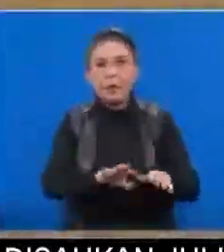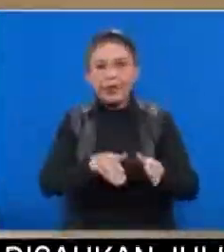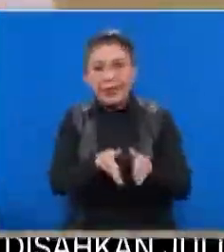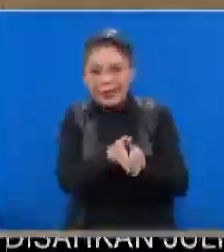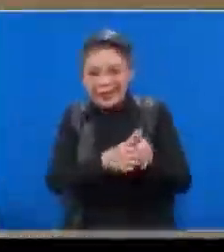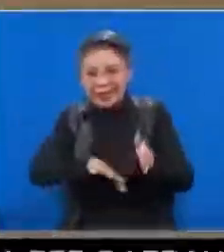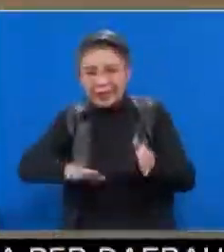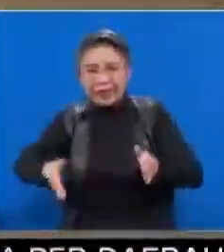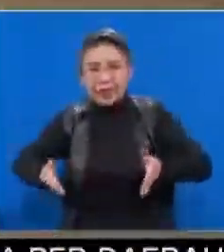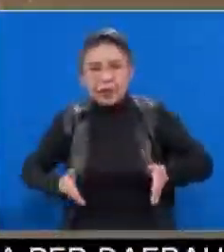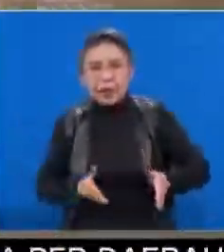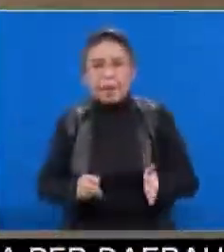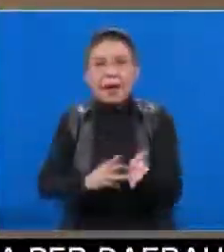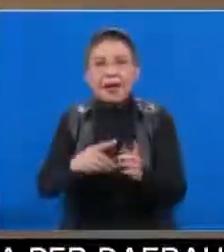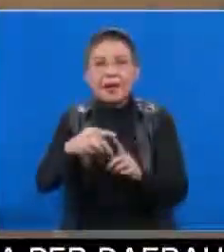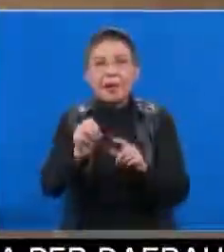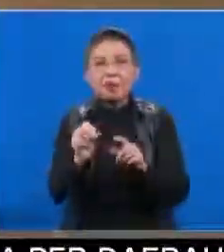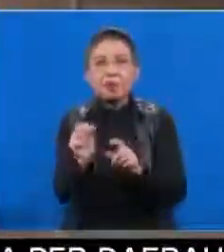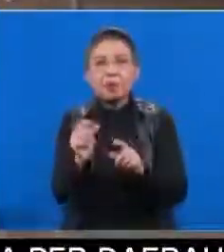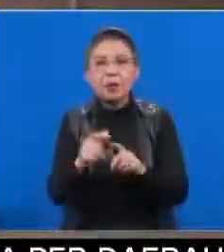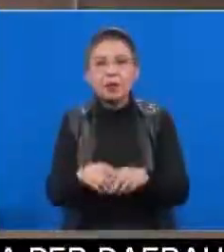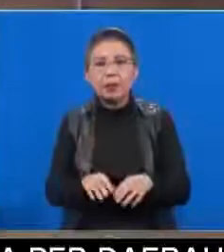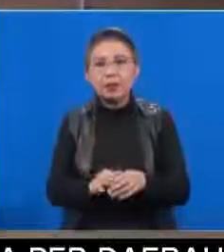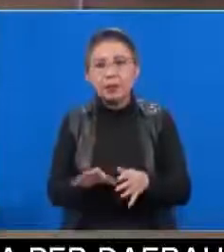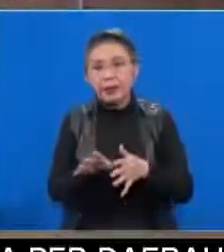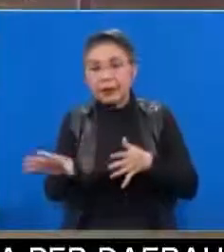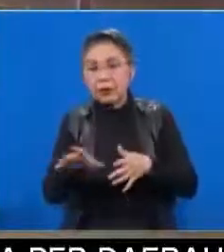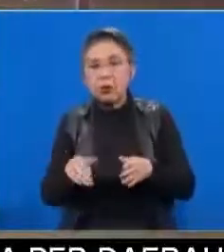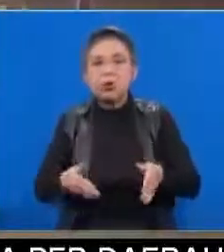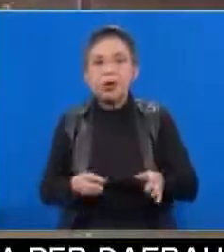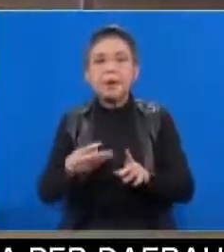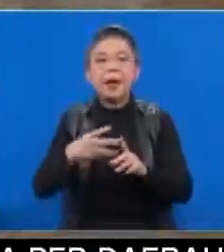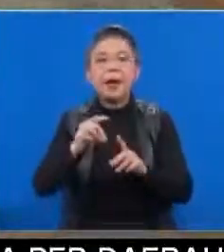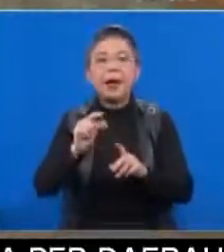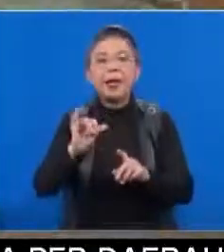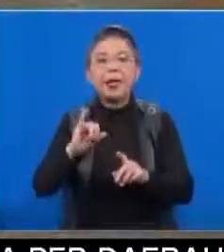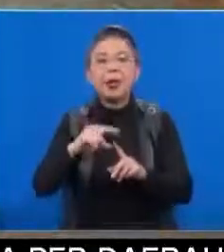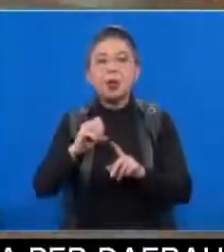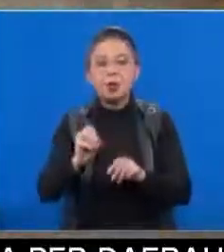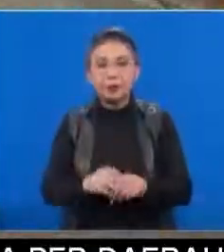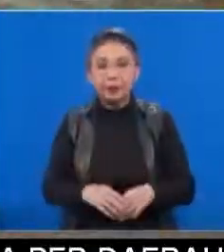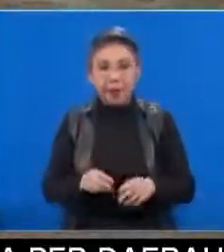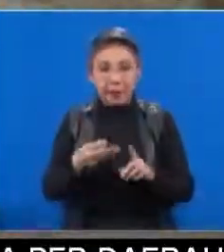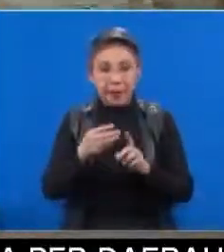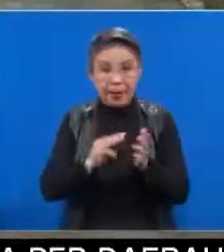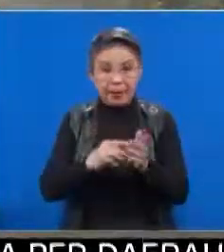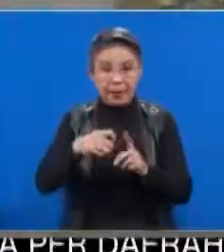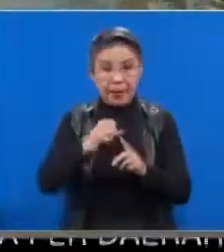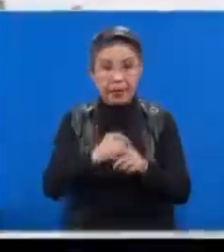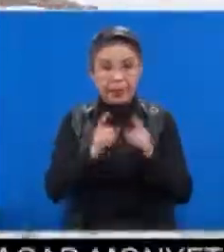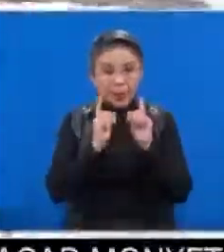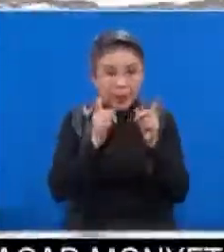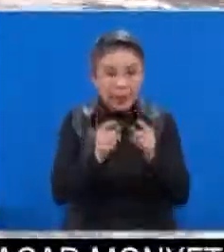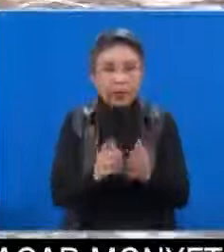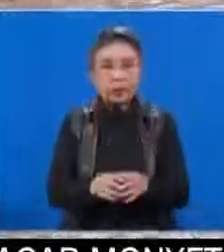Sungai Martapura yang merupakan anak dari Sungai Barito. BPBD Banjarmasin mengimbau kepada warga untuk berhati-hati terhadap kondisi listrik dalam rumah